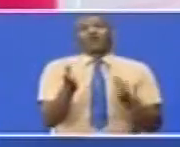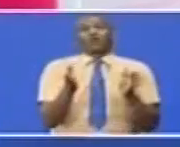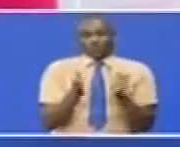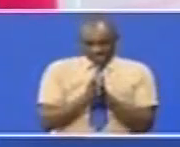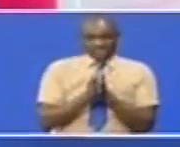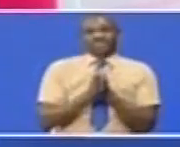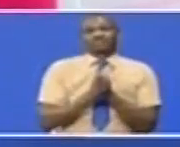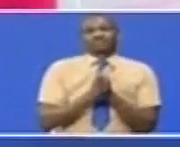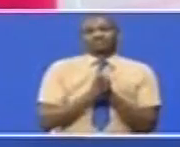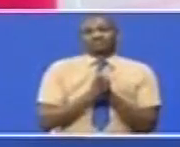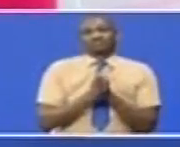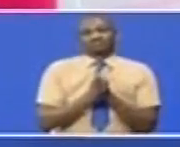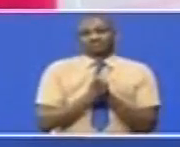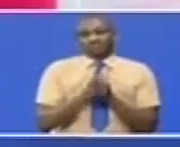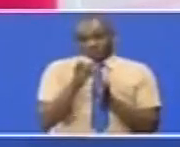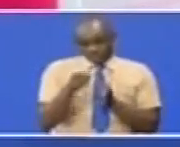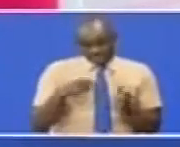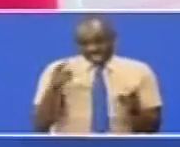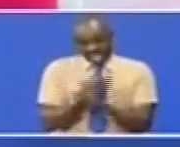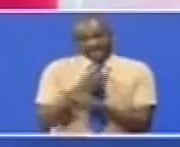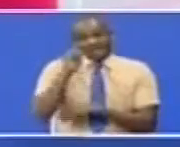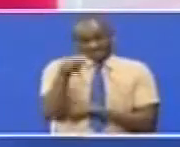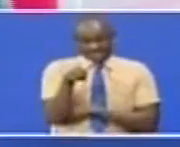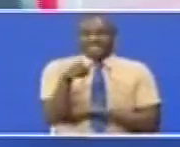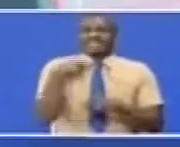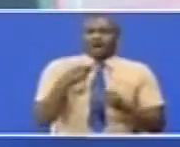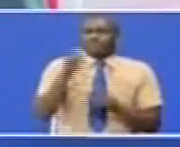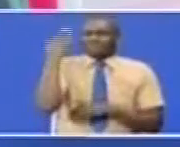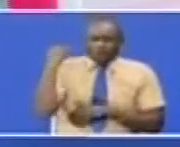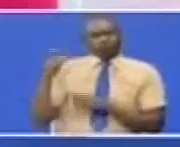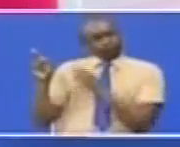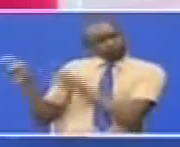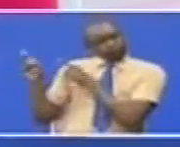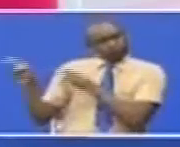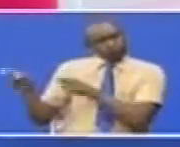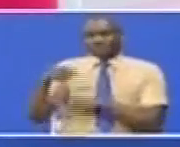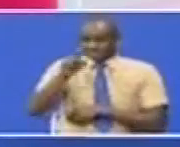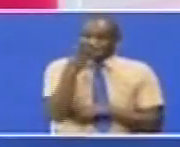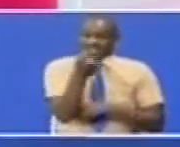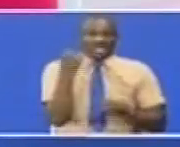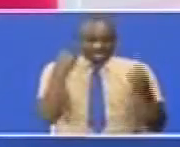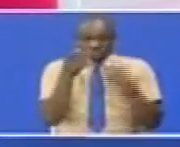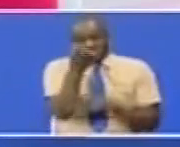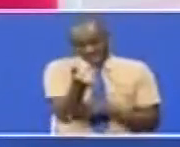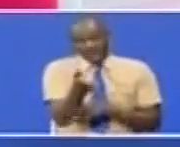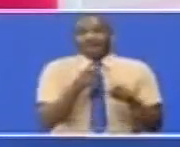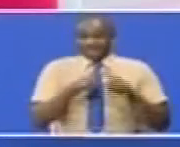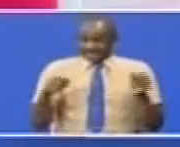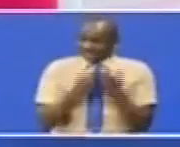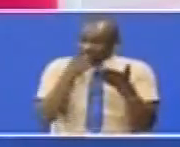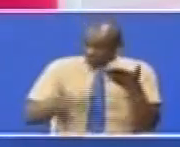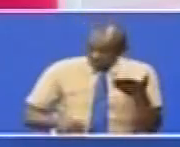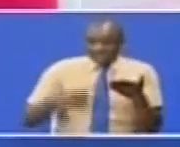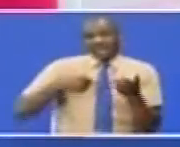bunge la seneti ilikuwa ikishikiliwa na Charles Keter, ambaye aliteuliwa na Rais Kenyatta kuongoza wizara ya kawi katika